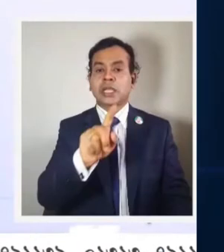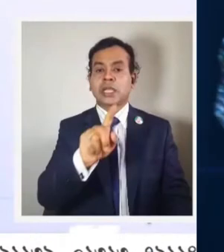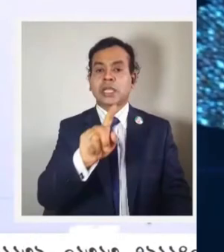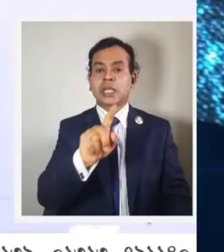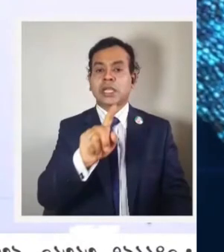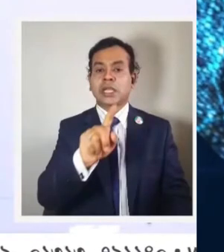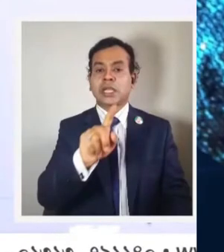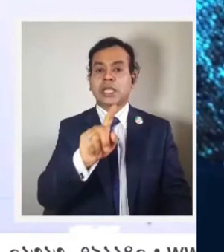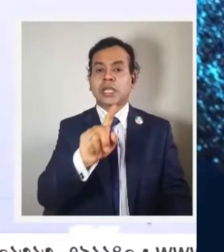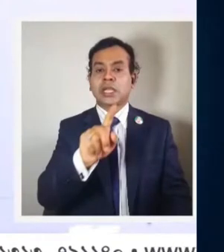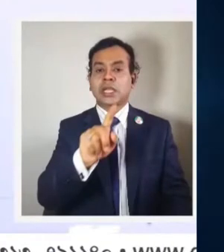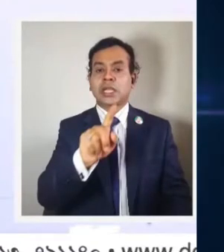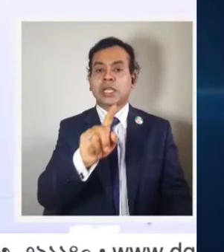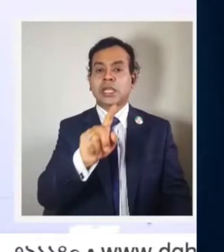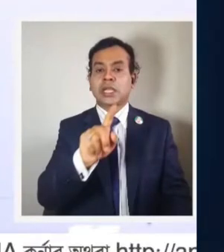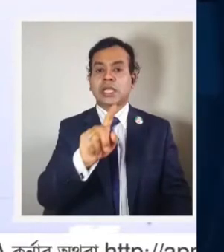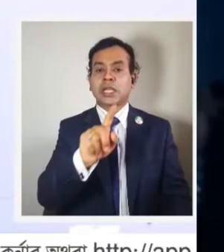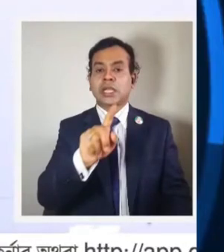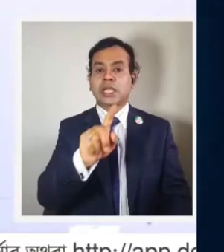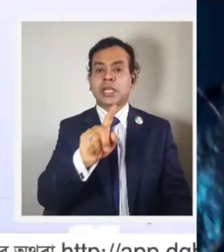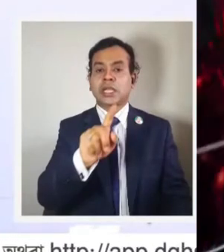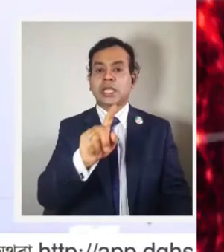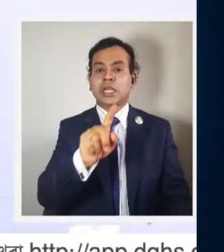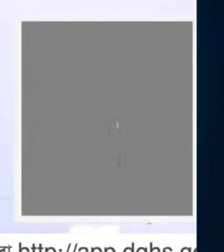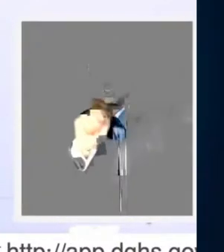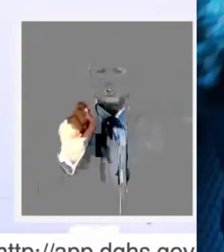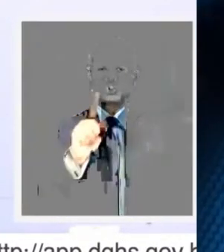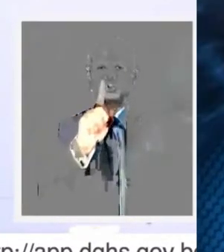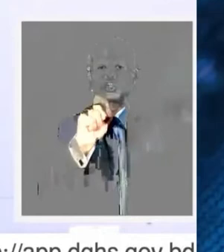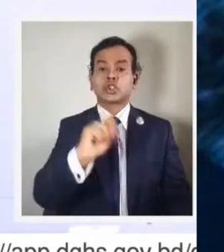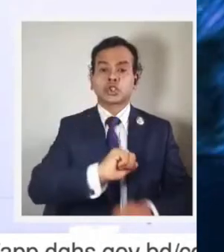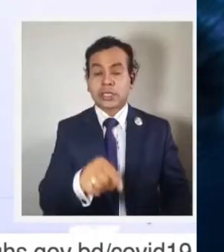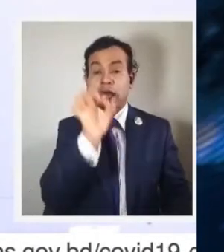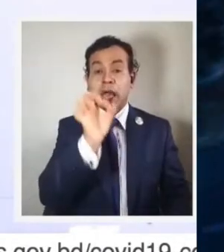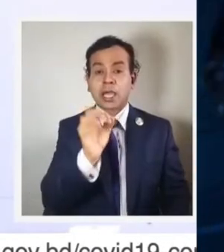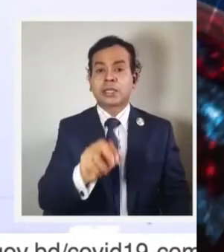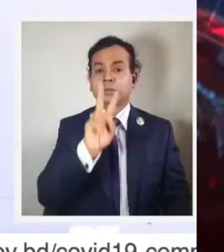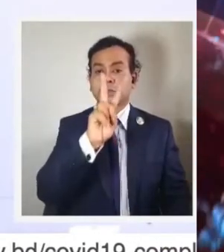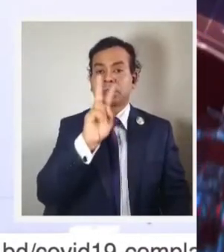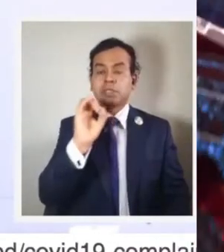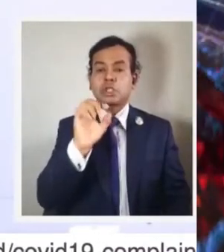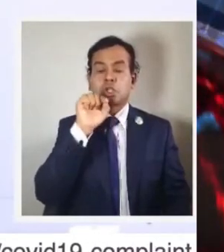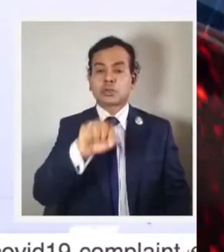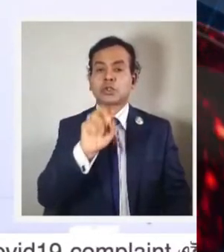শনাক্ত 2,16,110 জন। 24 ঘন্টায় সুস্থ হয়েছেন 2,006 জন। এ পর্যন্ত